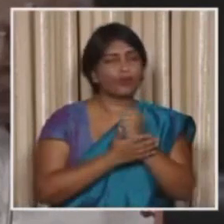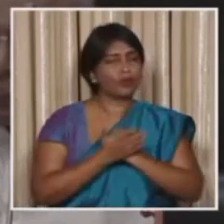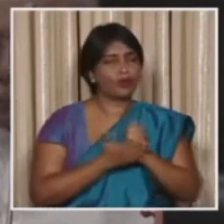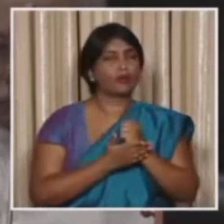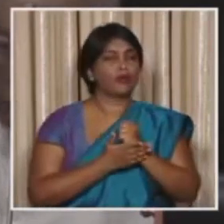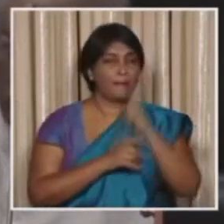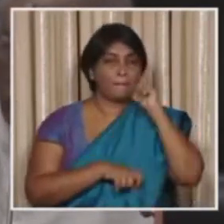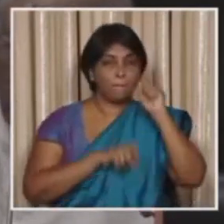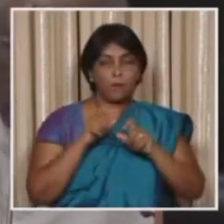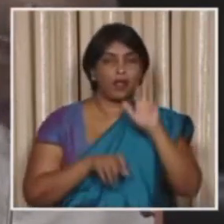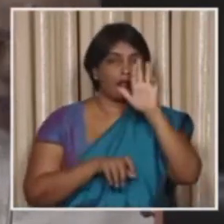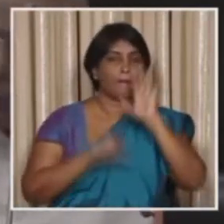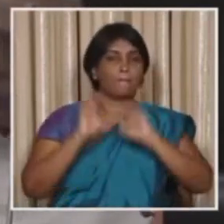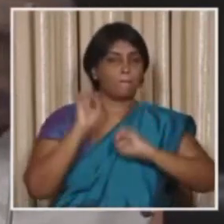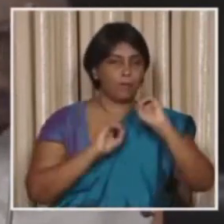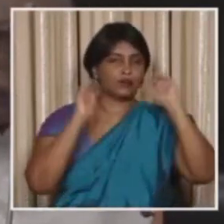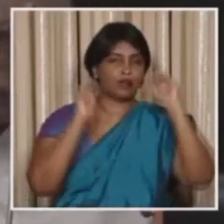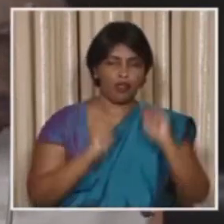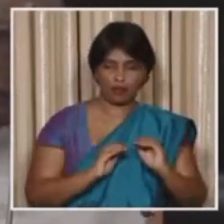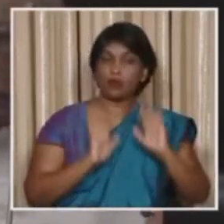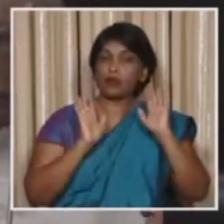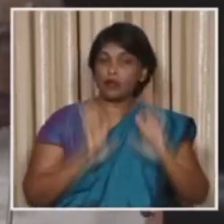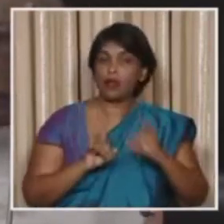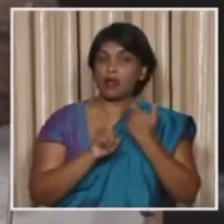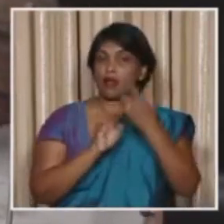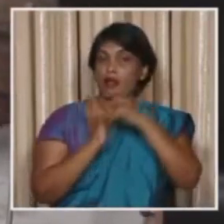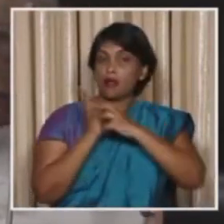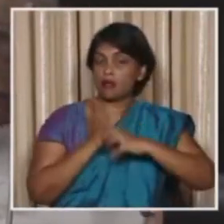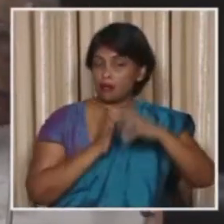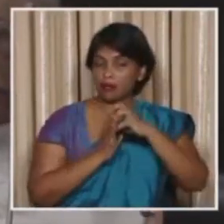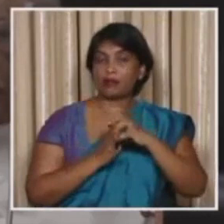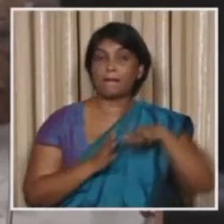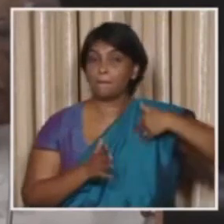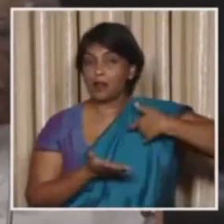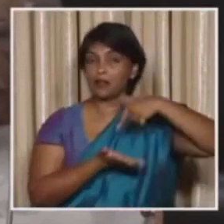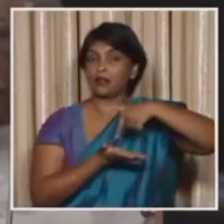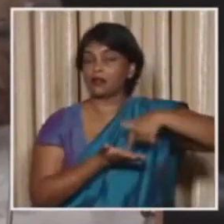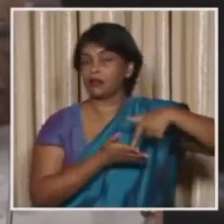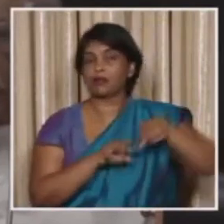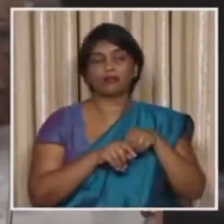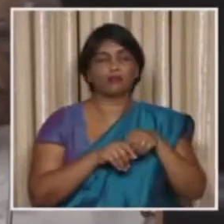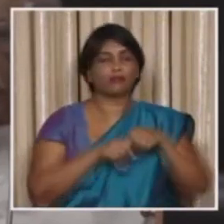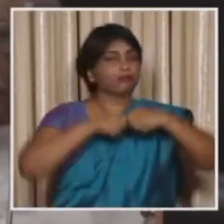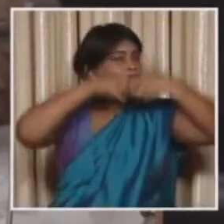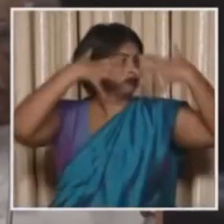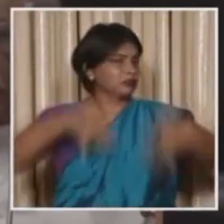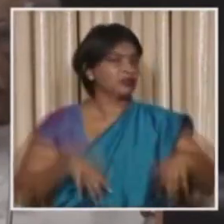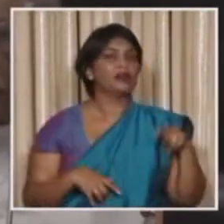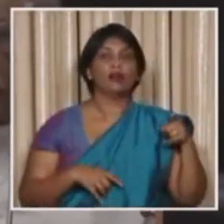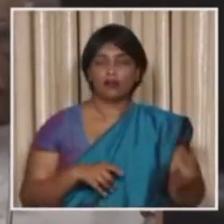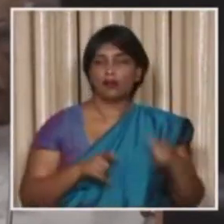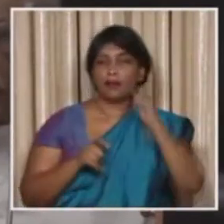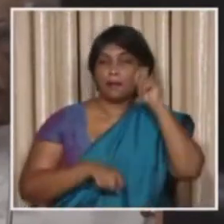ජනතාවෙන්ම 9%ක් අඩුවෙන් නමුත් කලාප කෝරළ මහනගර ආදී පාලන ව්‍යුහම් ගණනාවක් තුල මේ